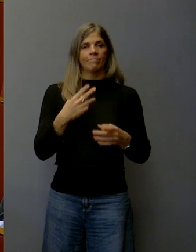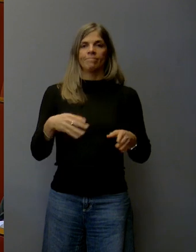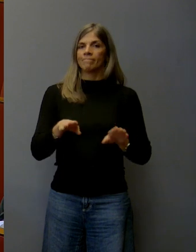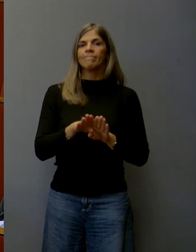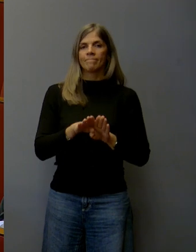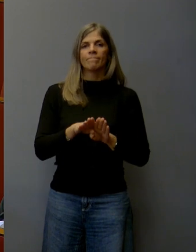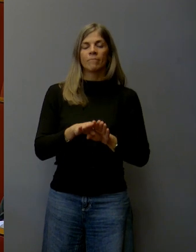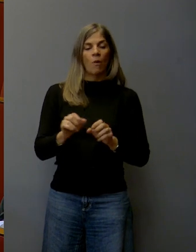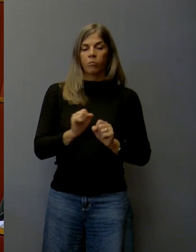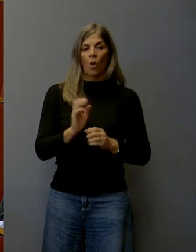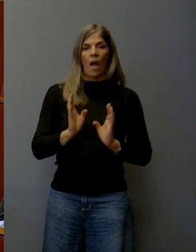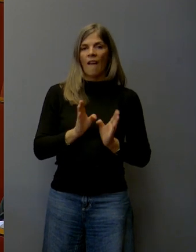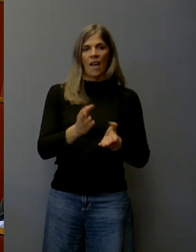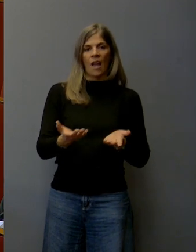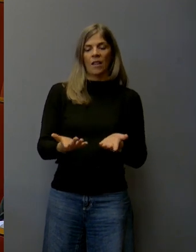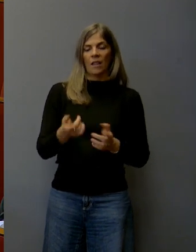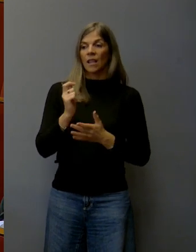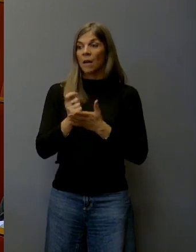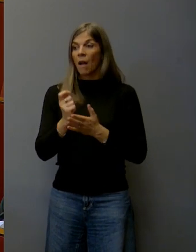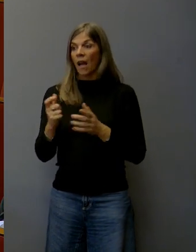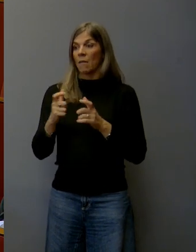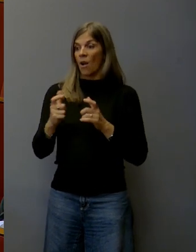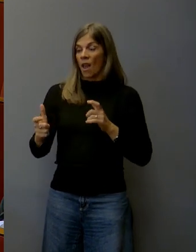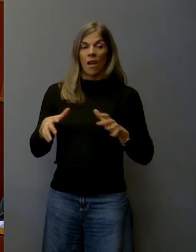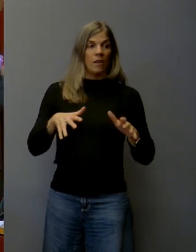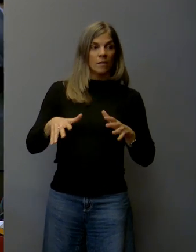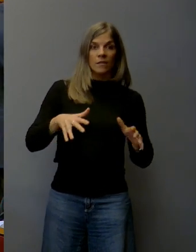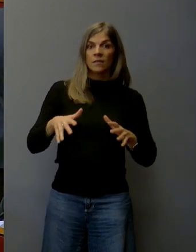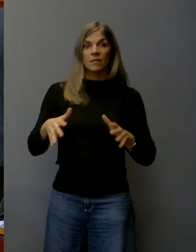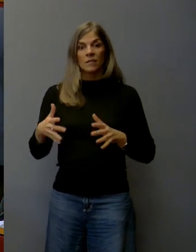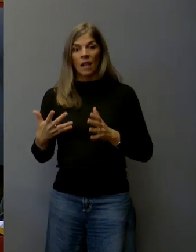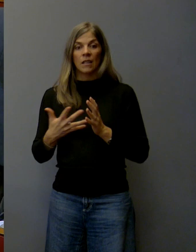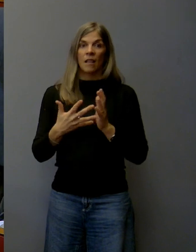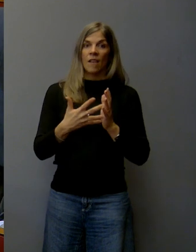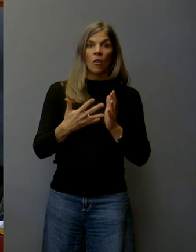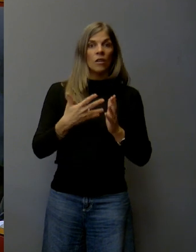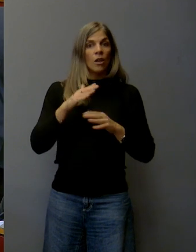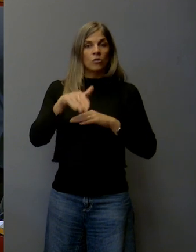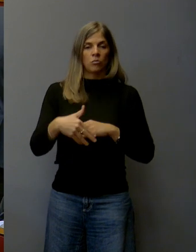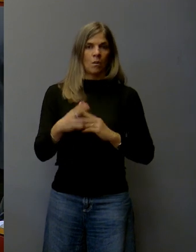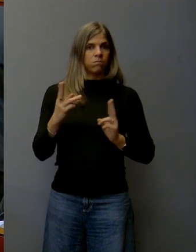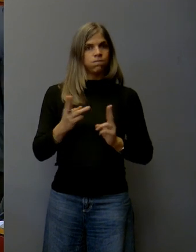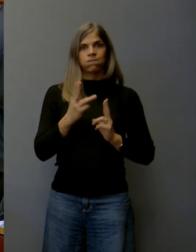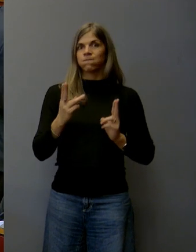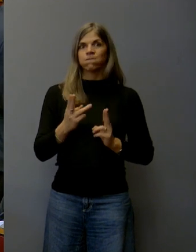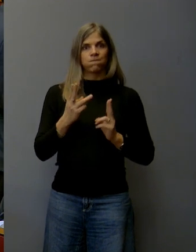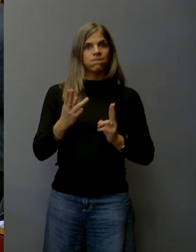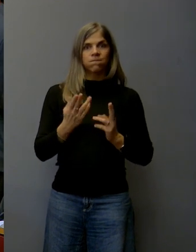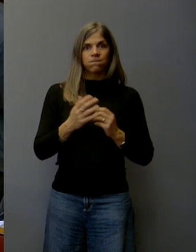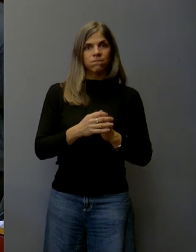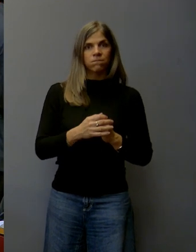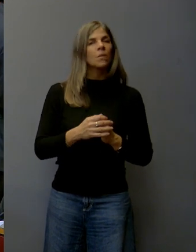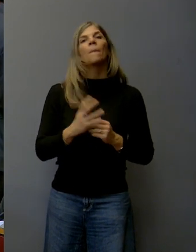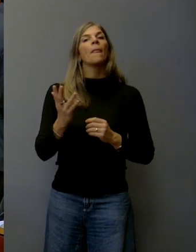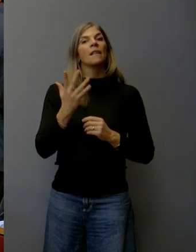fronte alle bollette e e a tutte le complessità anche ulteriori che sono arrivate in termini per esempio di